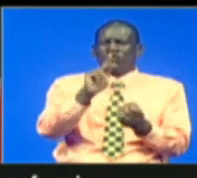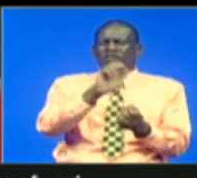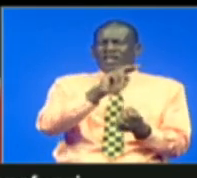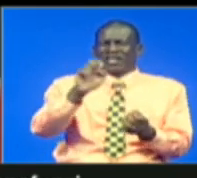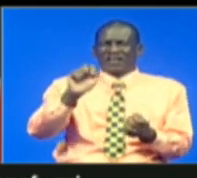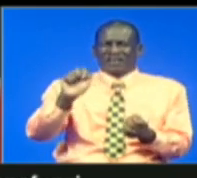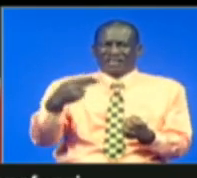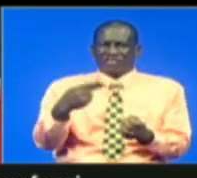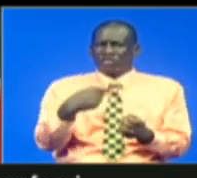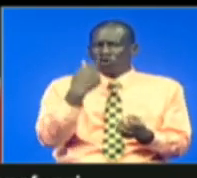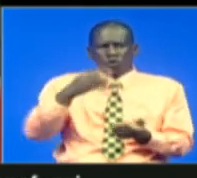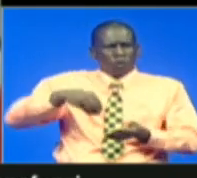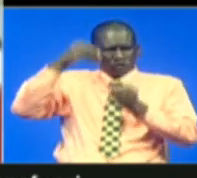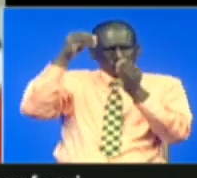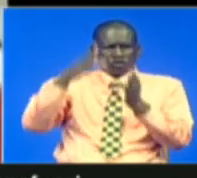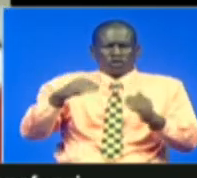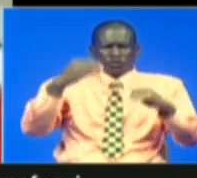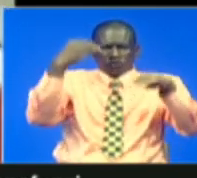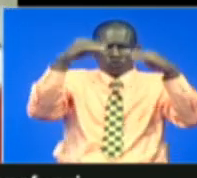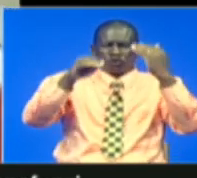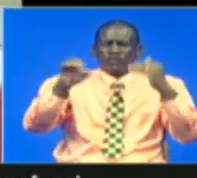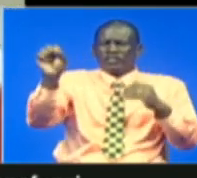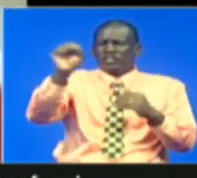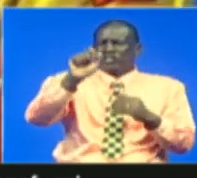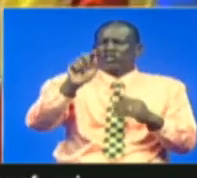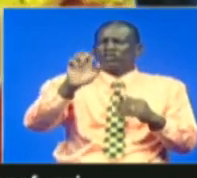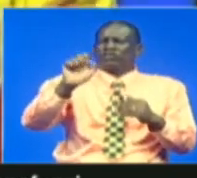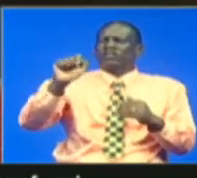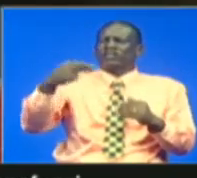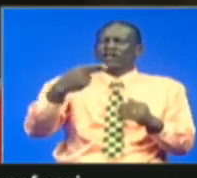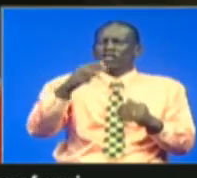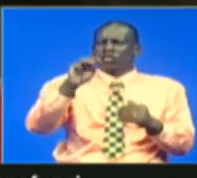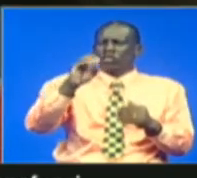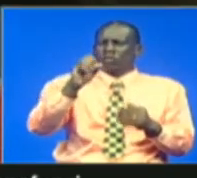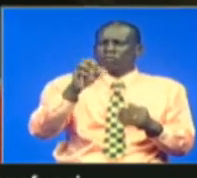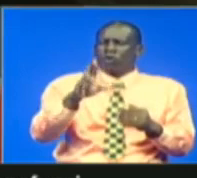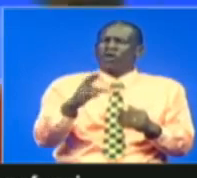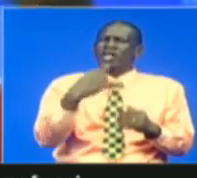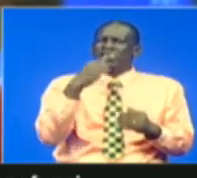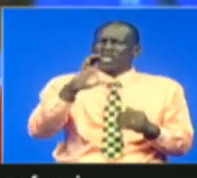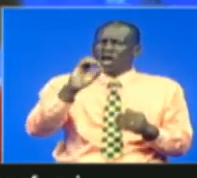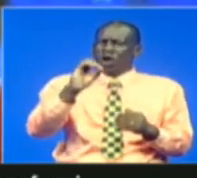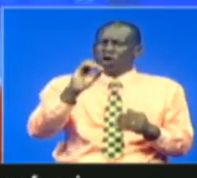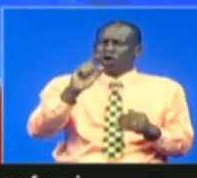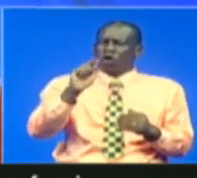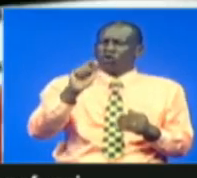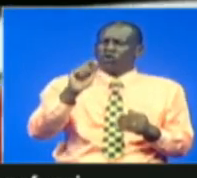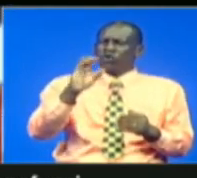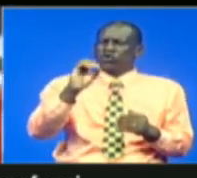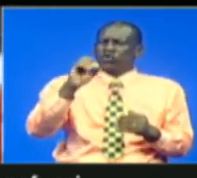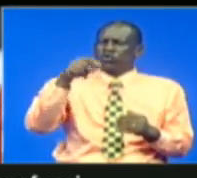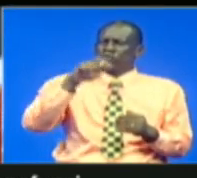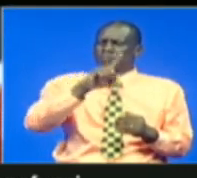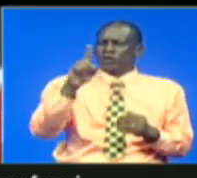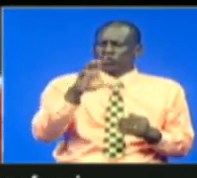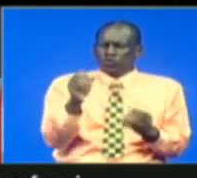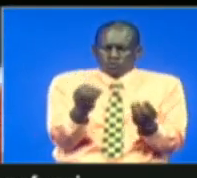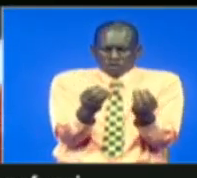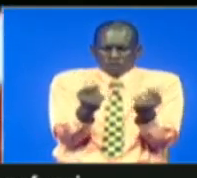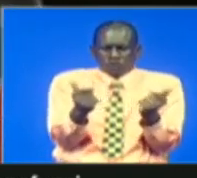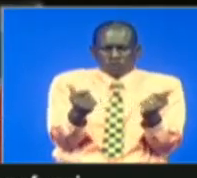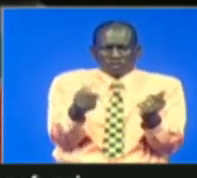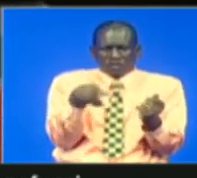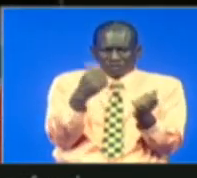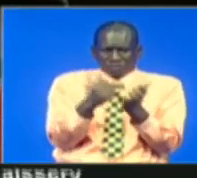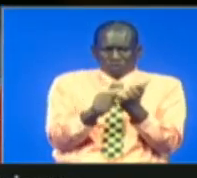alikuwa mwanafunzi wa chuo kikuu cha Strathmore wanasema kuwa Octopizzo angelisuluhisha mambo vyema na kijana huyo